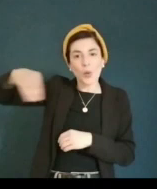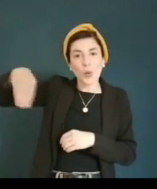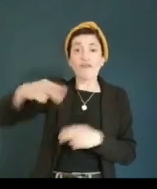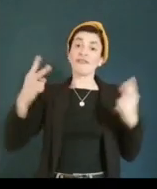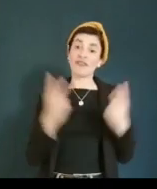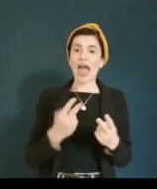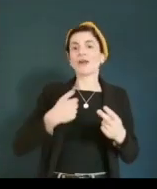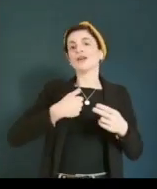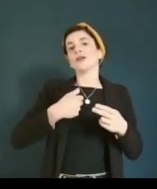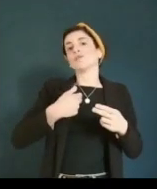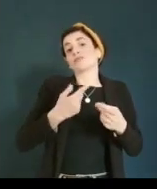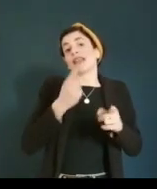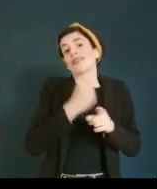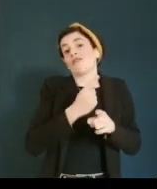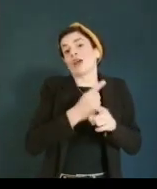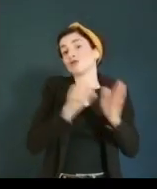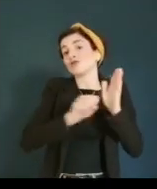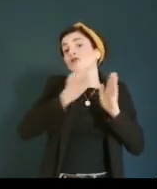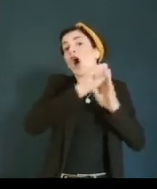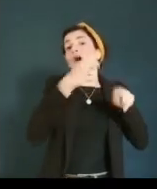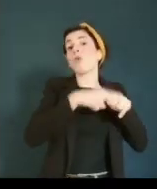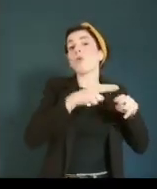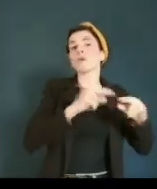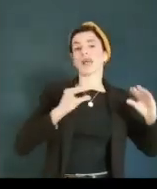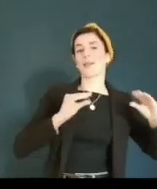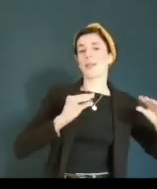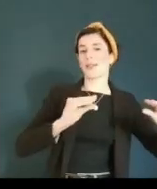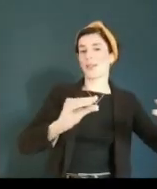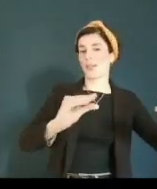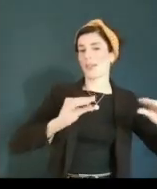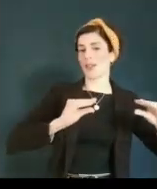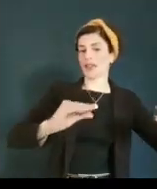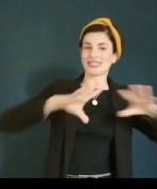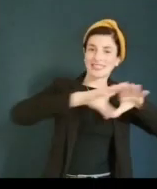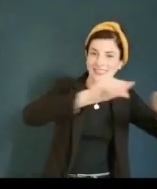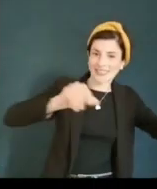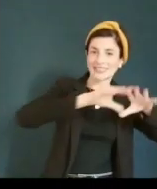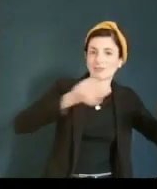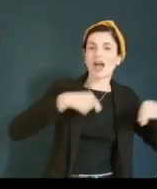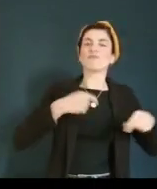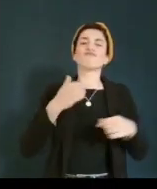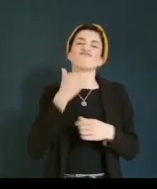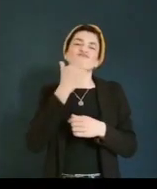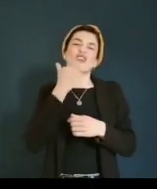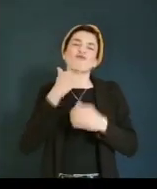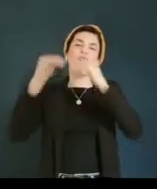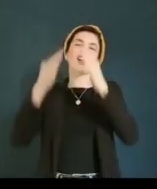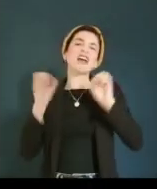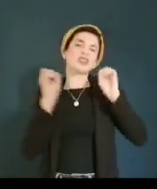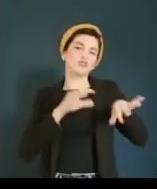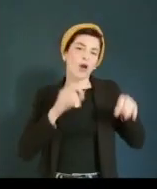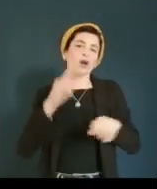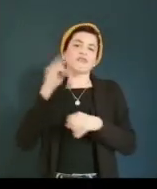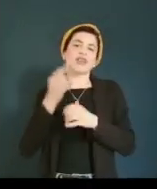spianatoia, quindi io invece cerco di sporcare il meno possibile la mia cucina. Quindi inizio la lavorazione all'interno di una ciotola, ma